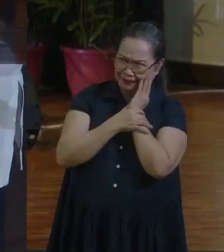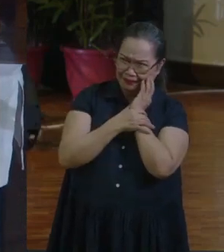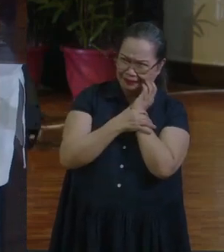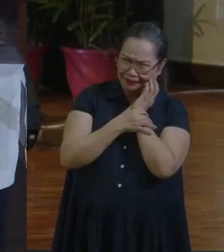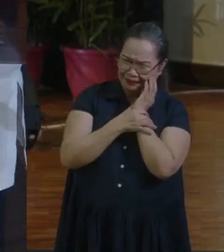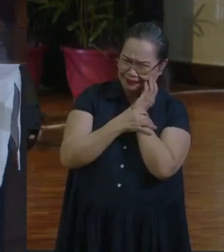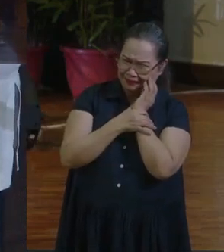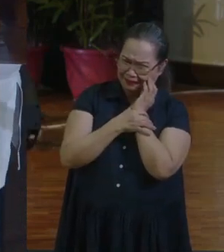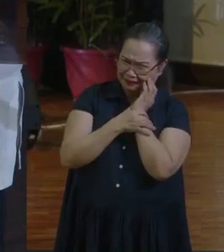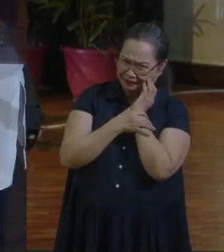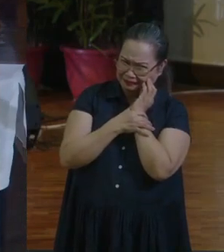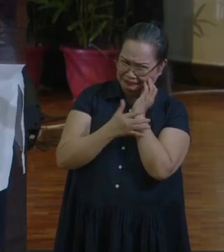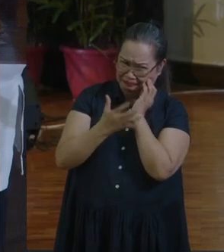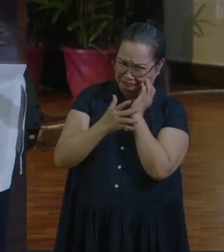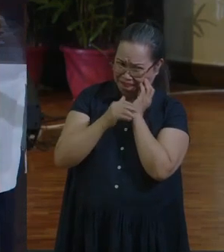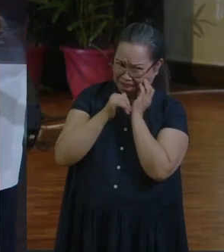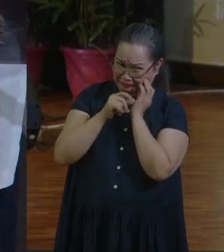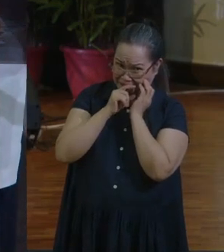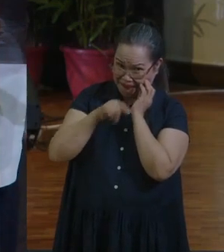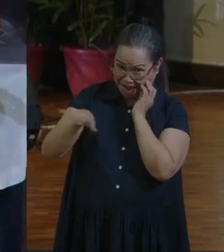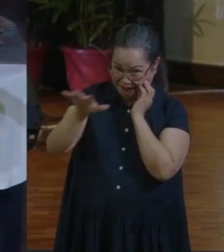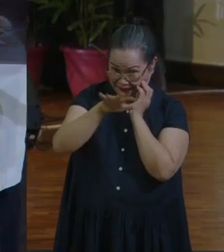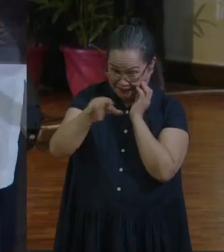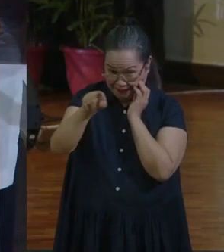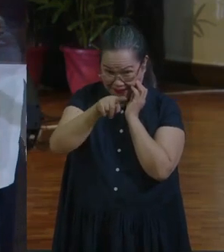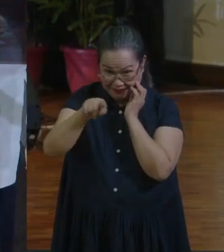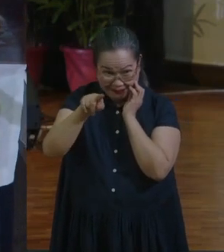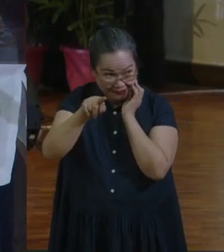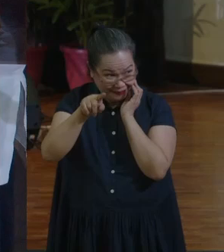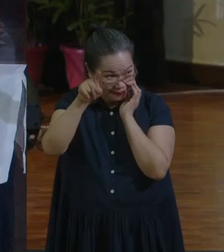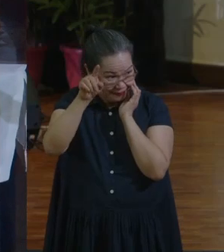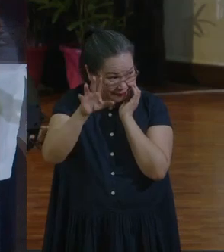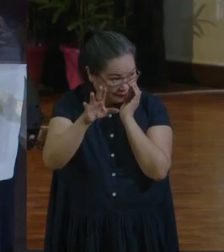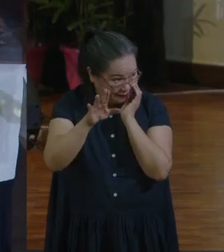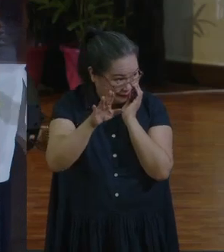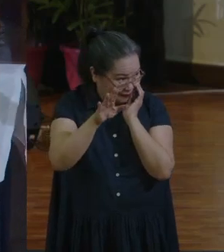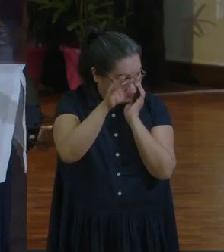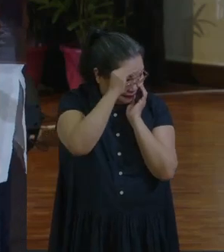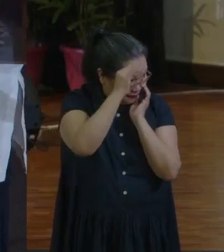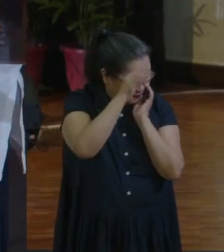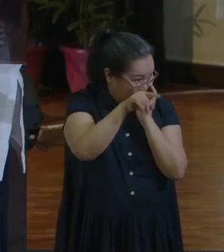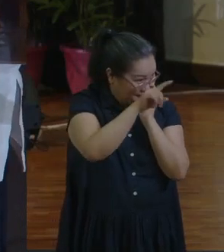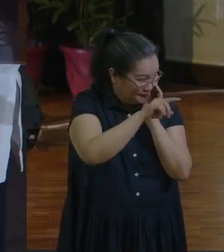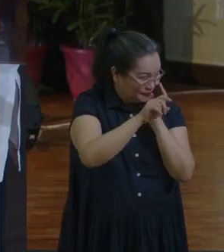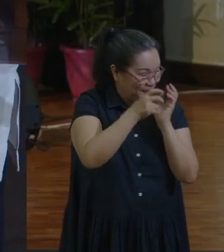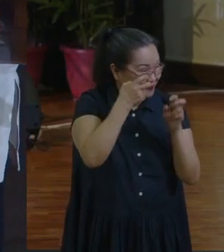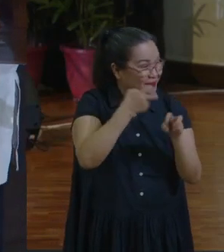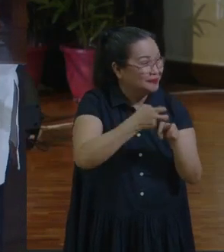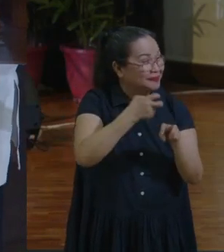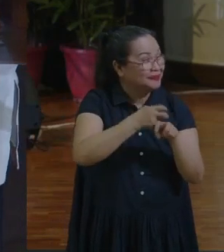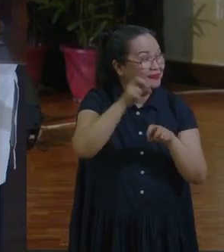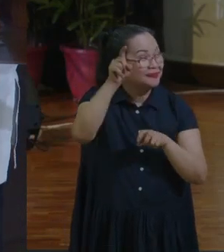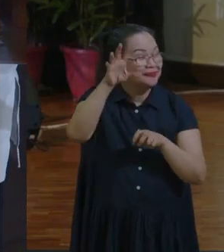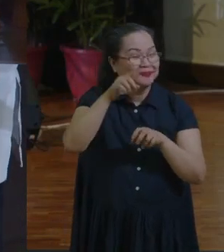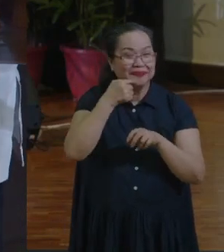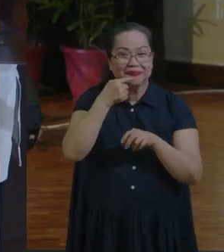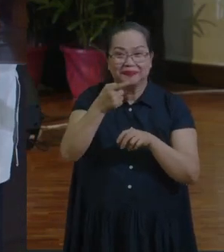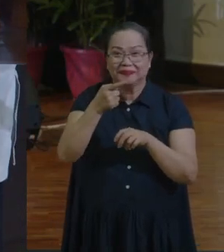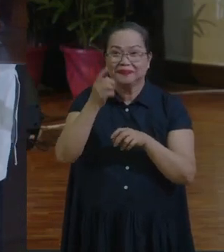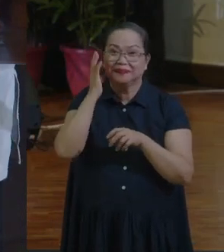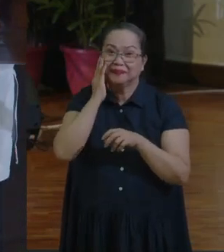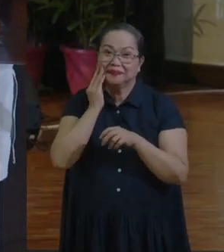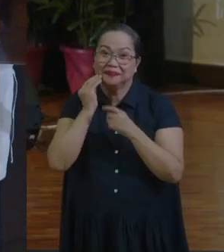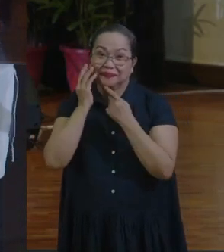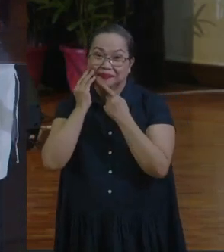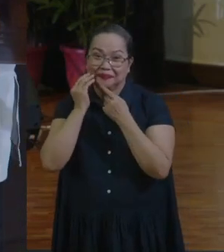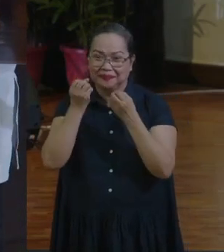At hindi naman ito naiba sa ibang mga lalaking ginamit din ng Panginoon at nahirapan. Alam nyo, nagdaan sa